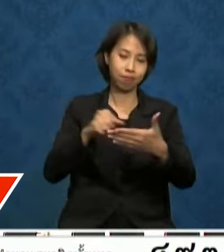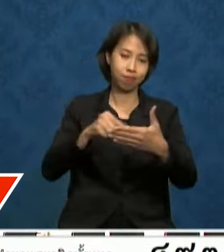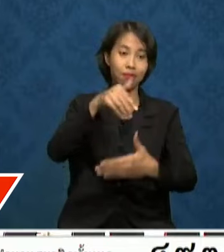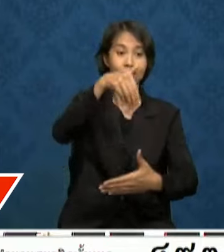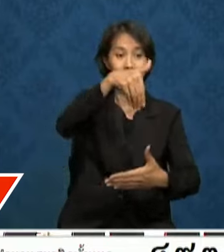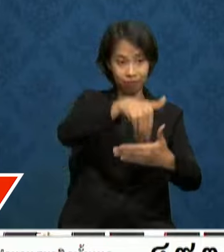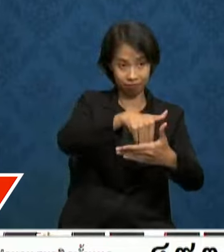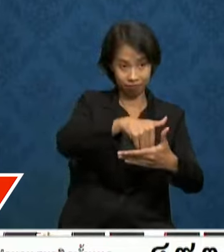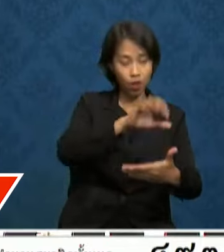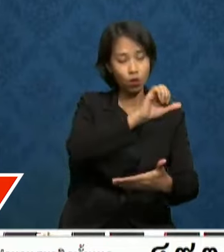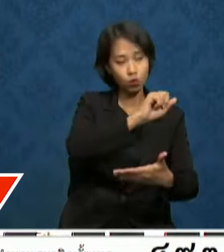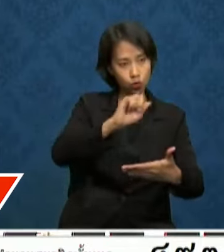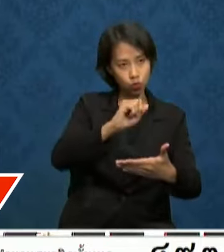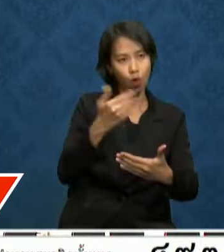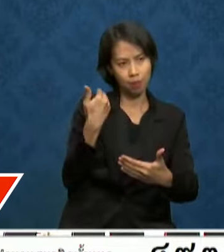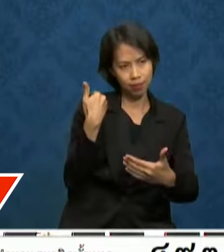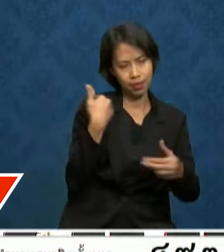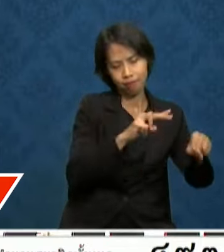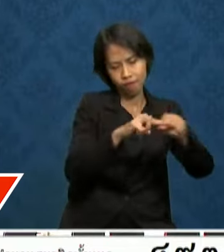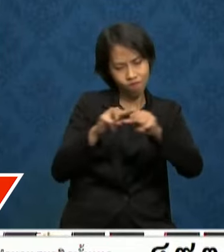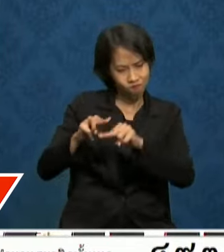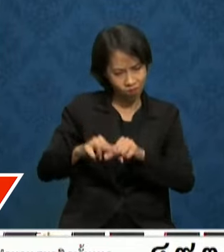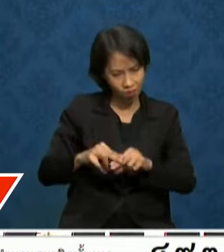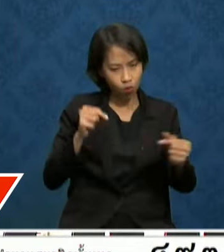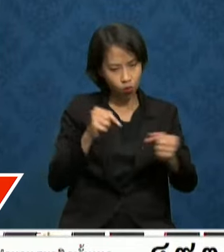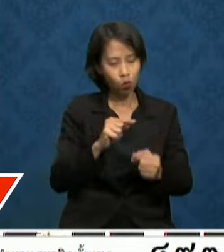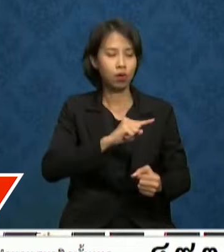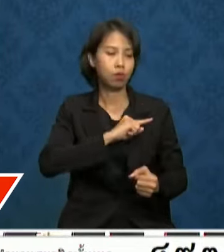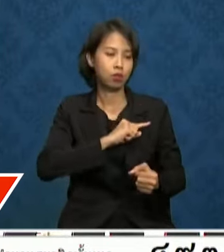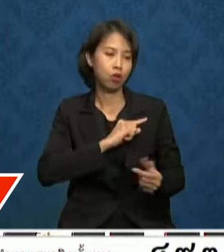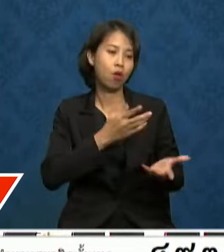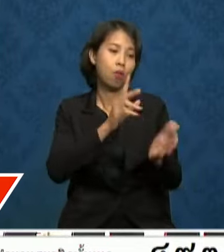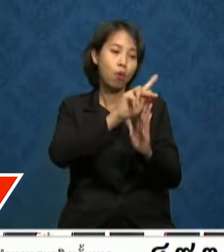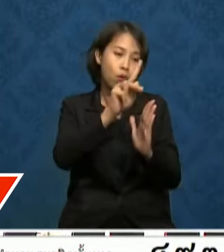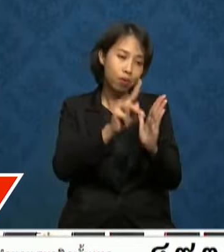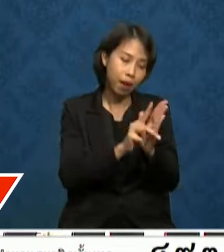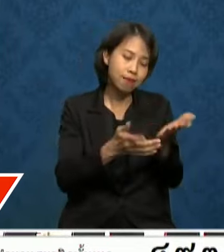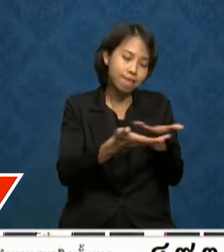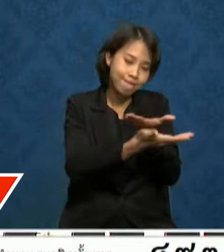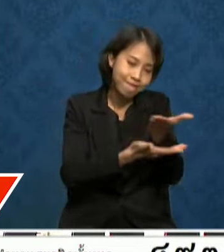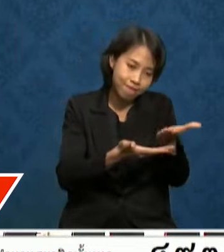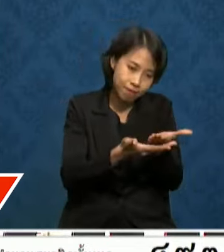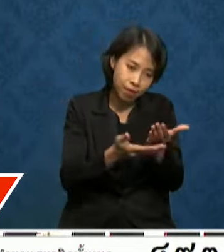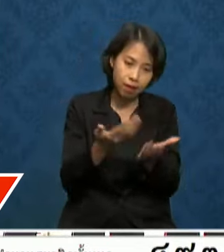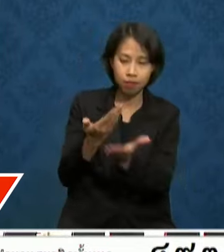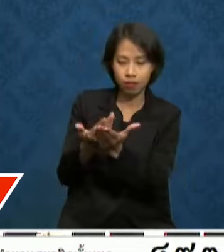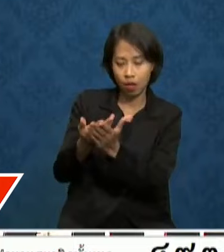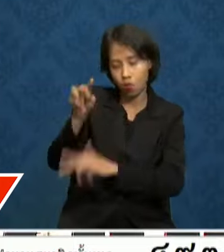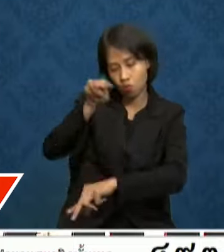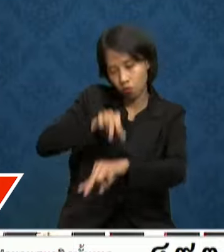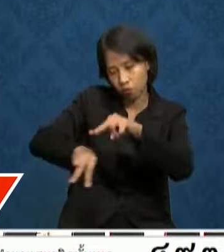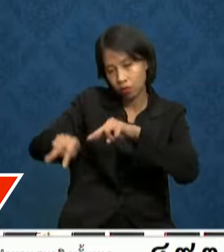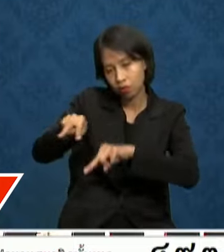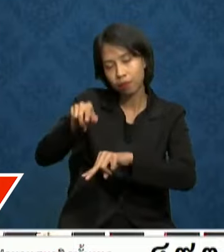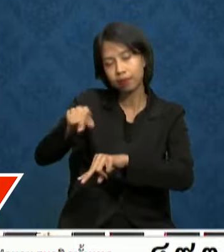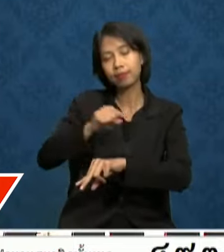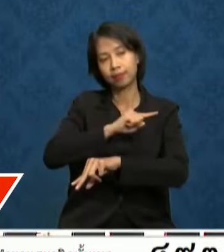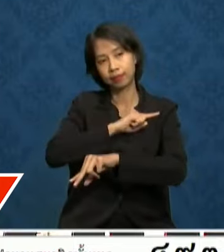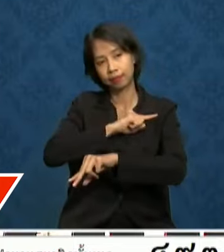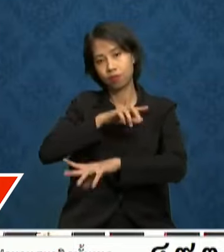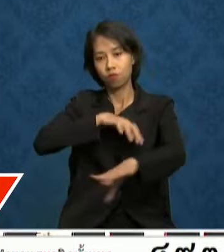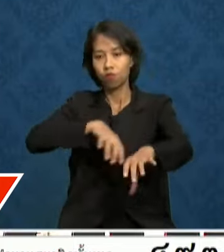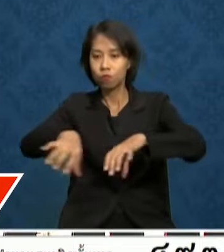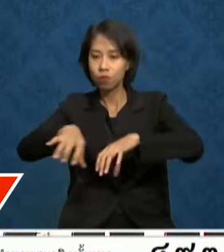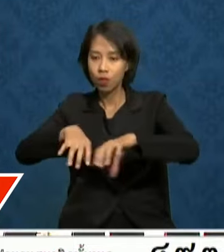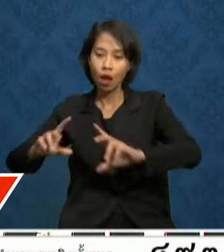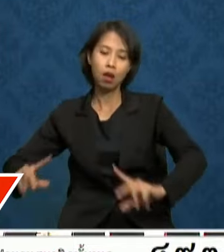มีส.ส.กันอยู่เต็มสภาทำหน้าที่พิจารณากฎหมายตรวจสอบงบประมาณมีฝ่ายบริหารเป็นคณะรัฐมนตรีมีหน้าที่ในการบริหารราชการก